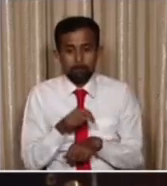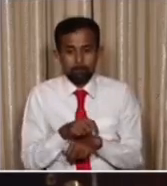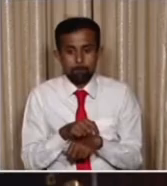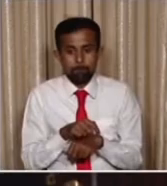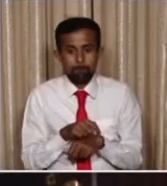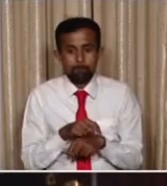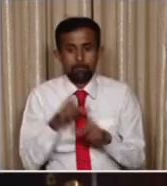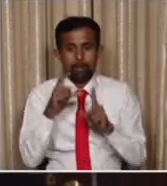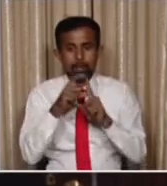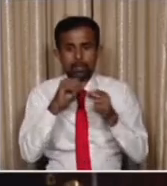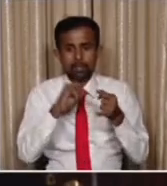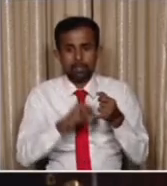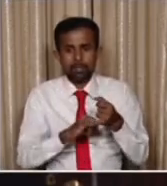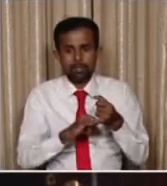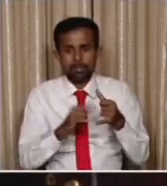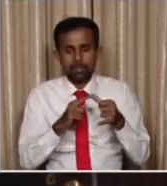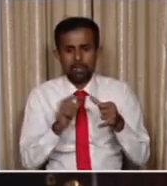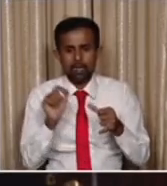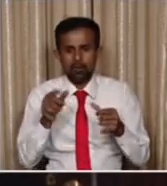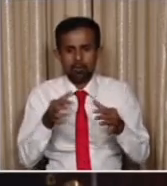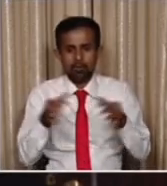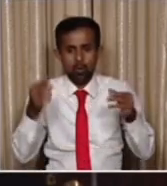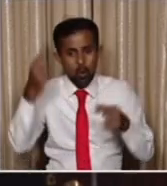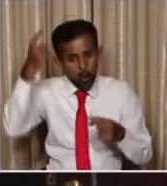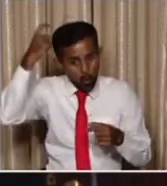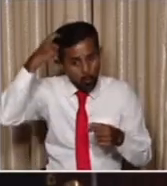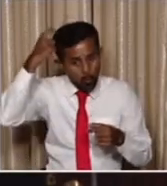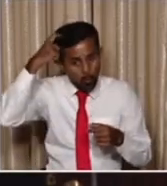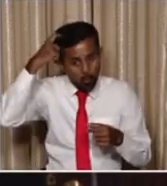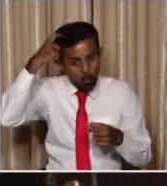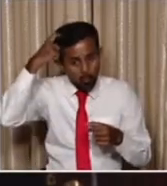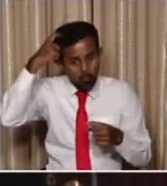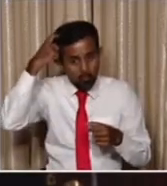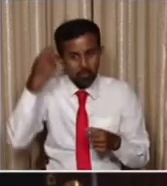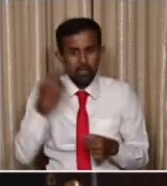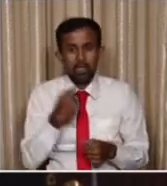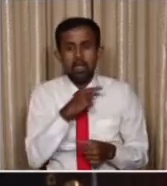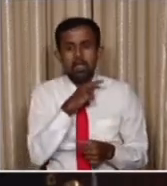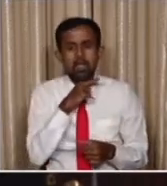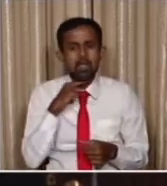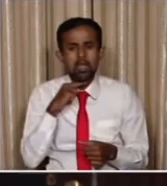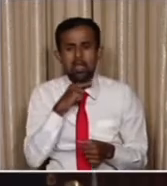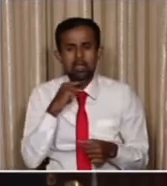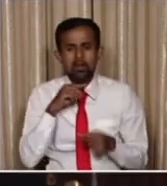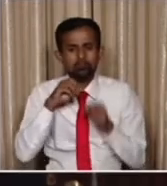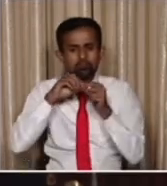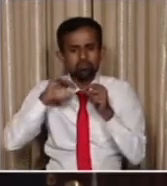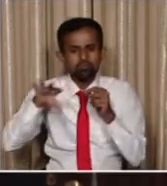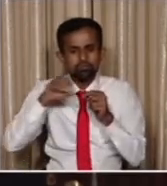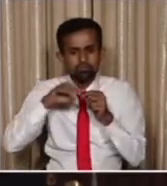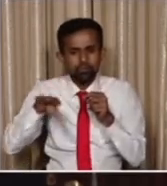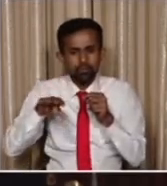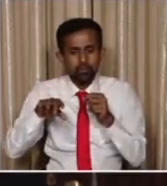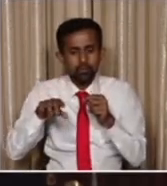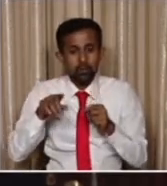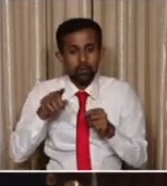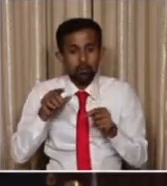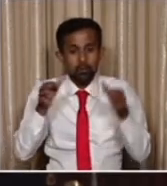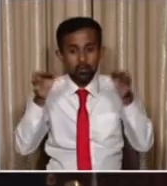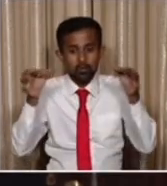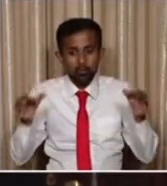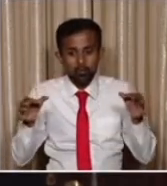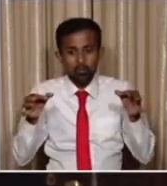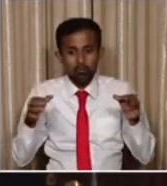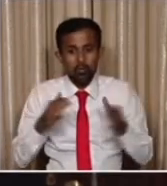අර DSA කියන යන්ත්‍රේ මොලේ ආශ්‍රිත යම් යම් රුධිර වහනය වෙන තත්ත්වයන් වලදී මේකෙන්